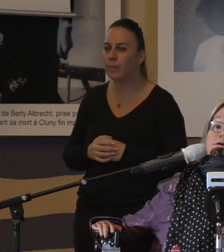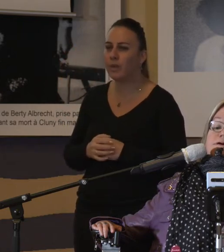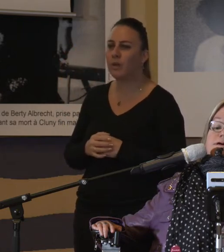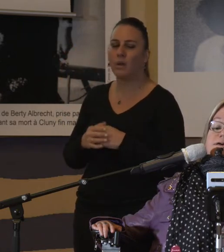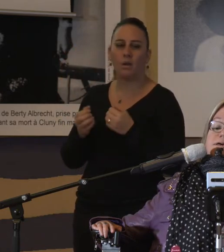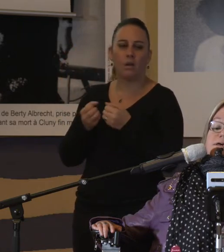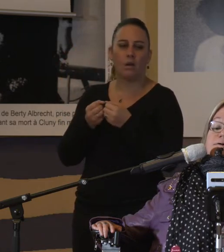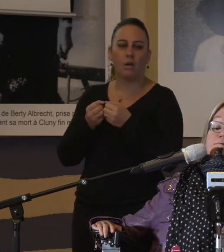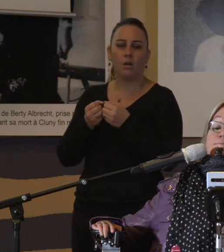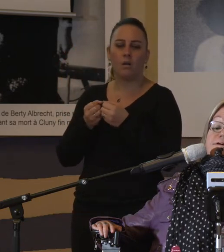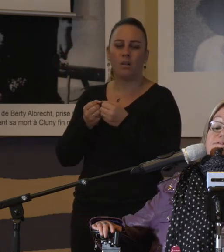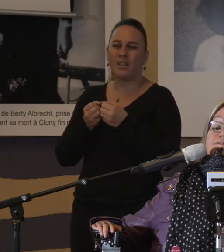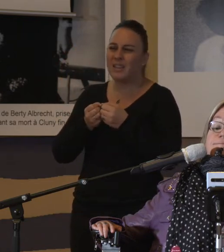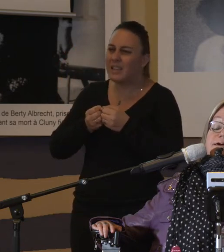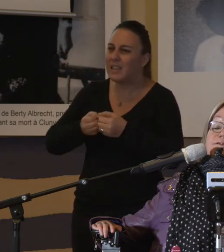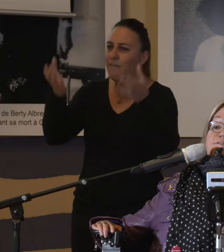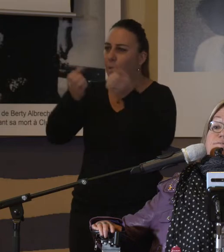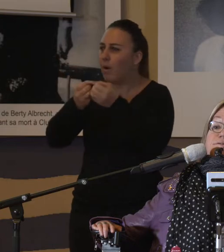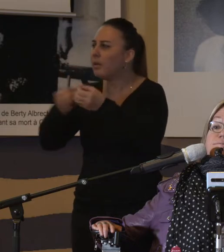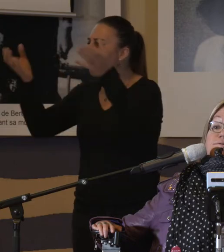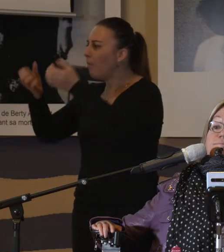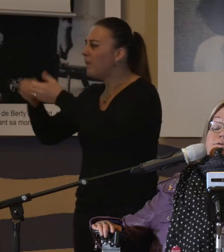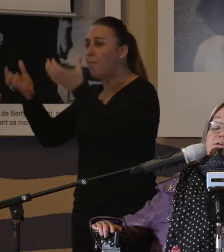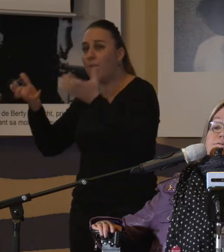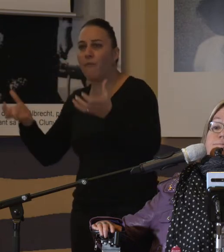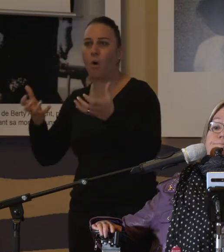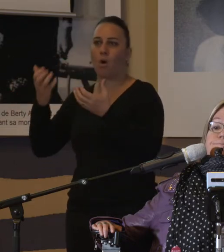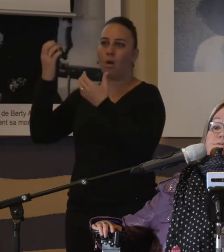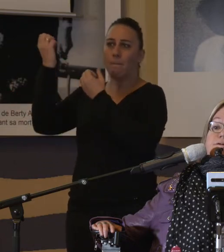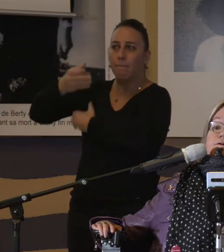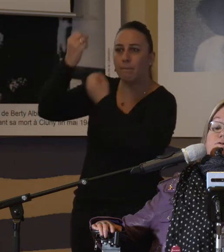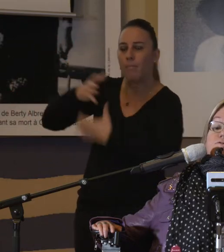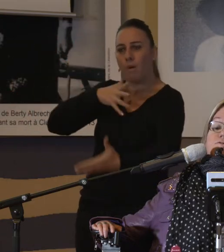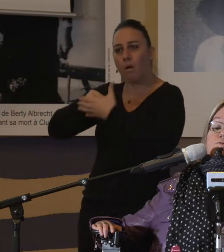développement et participer à des événements militants.